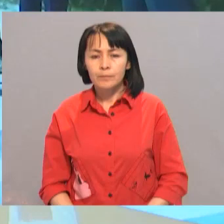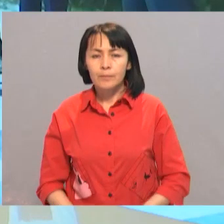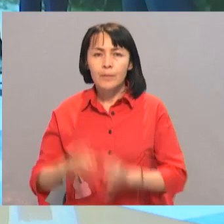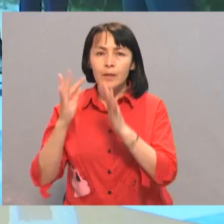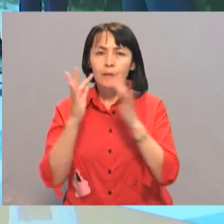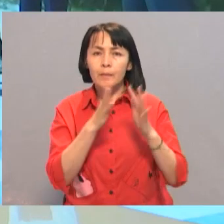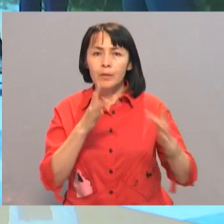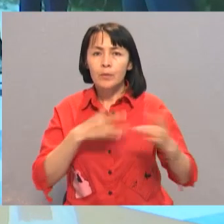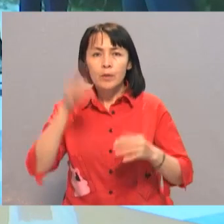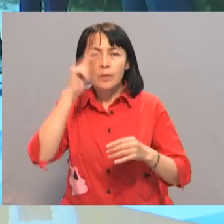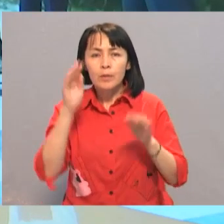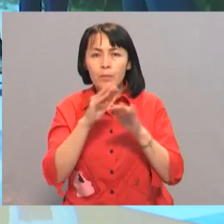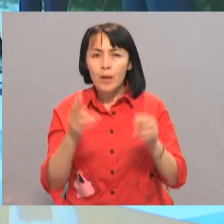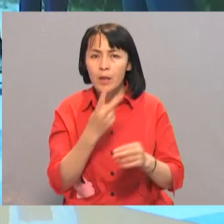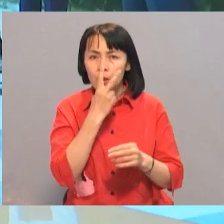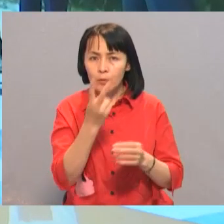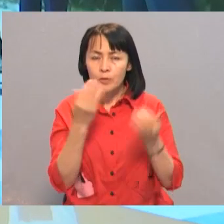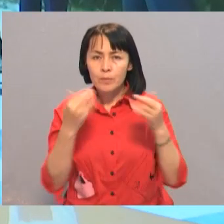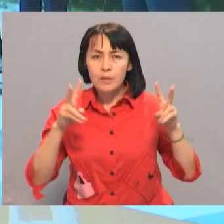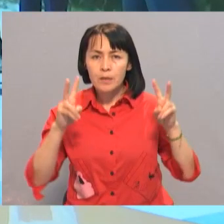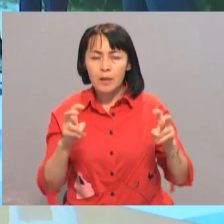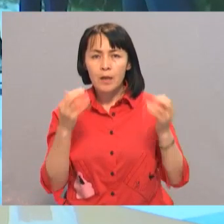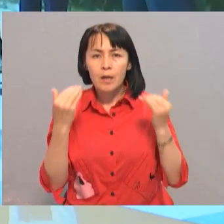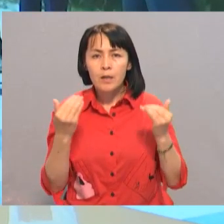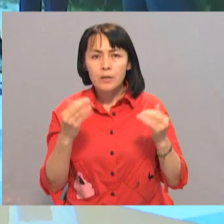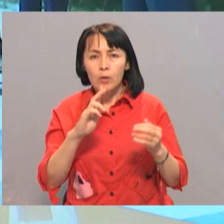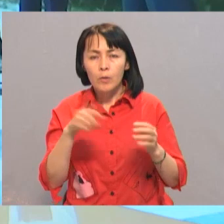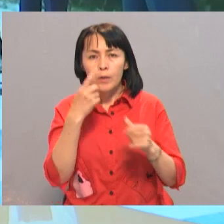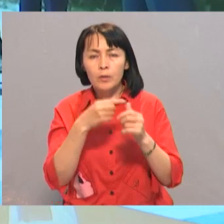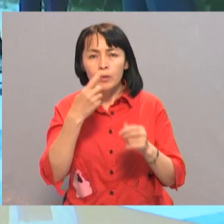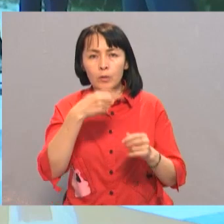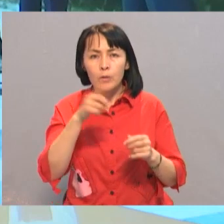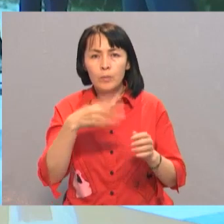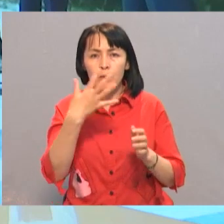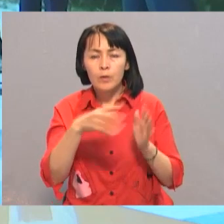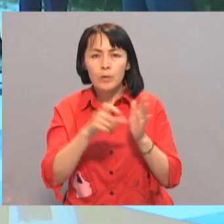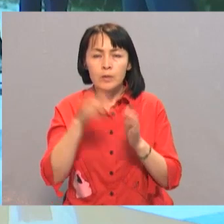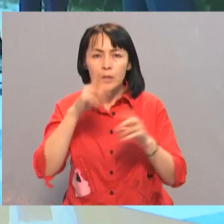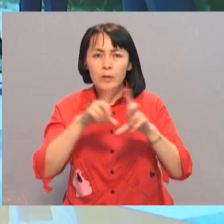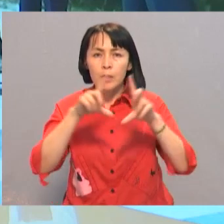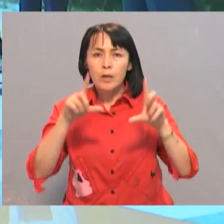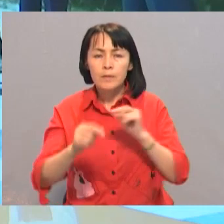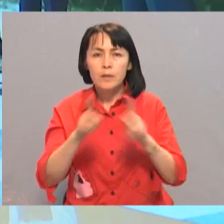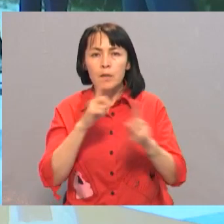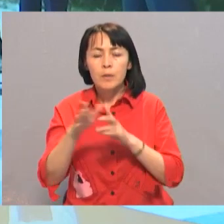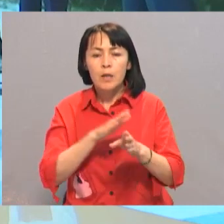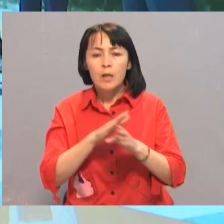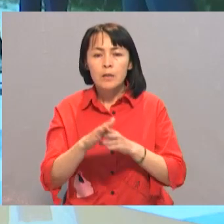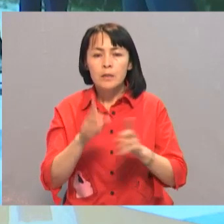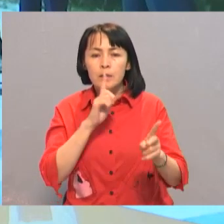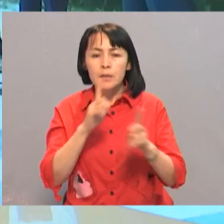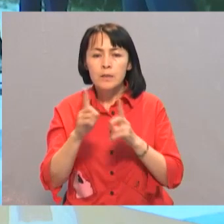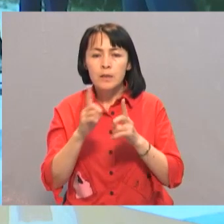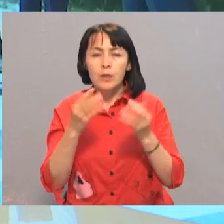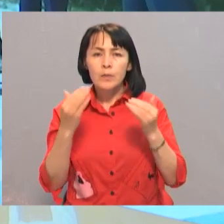Табиғат өнер білім балалар өзімен дәл осы тақырып аясында Көбеев атындағы нөмірі 56-шы жалпы орта мектебі семинар өтті. Семинар